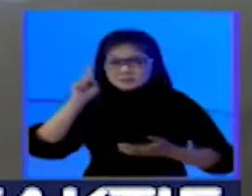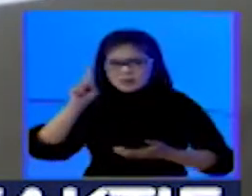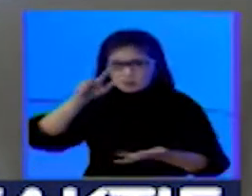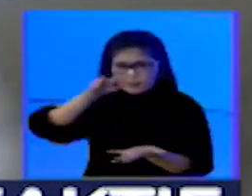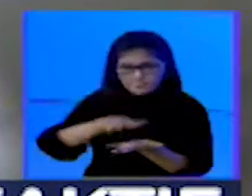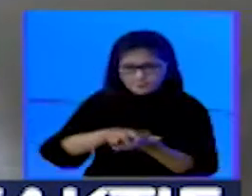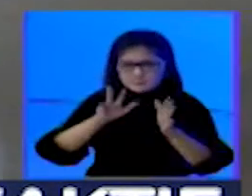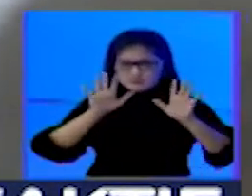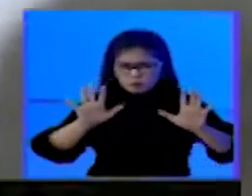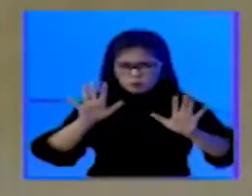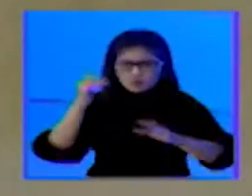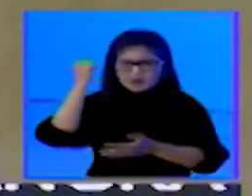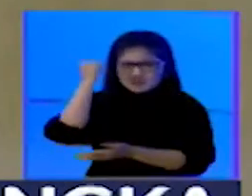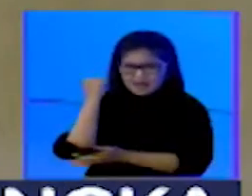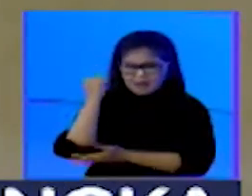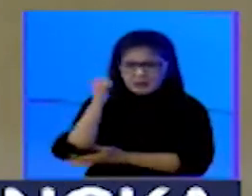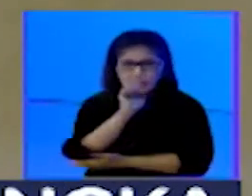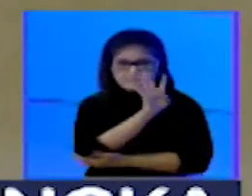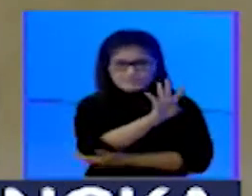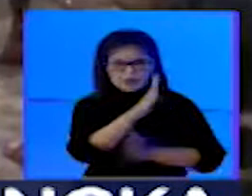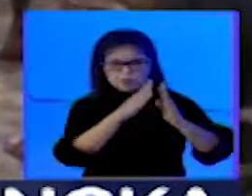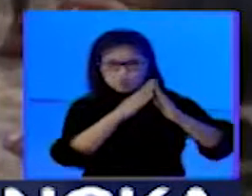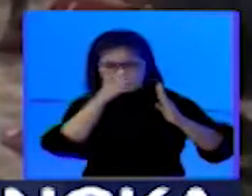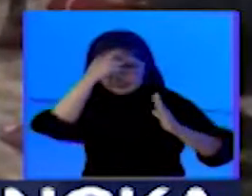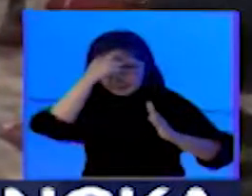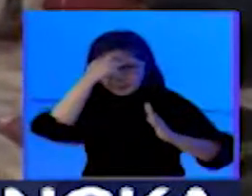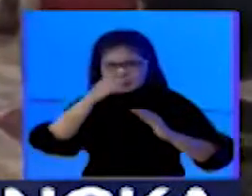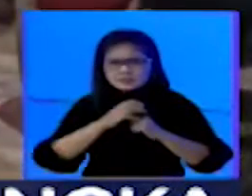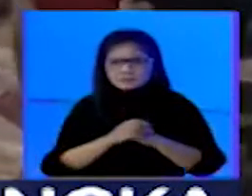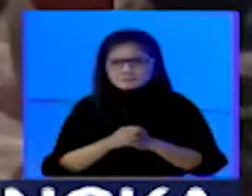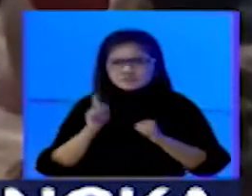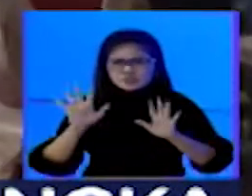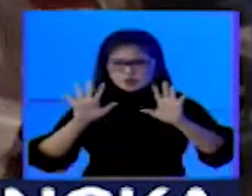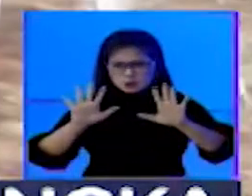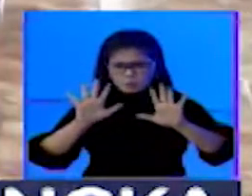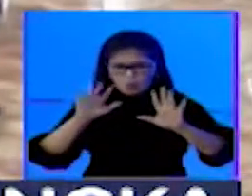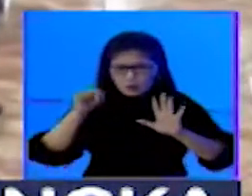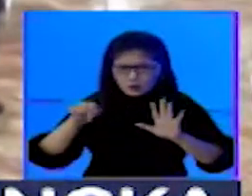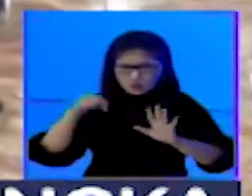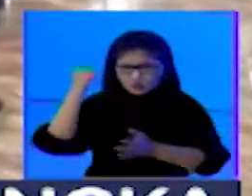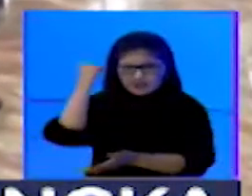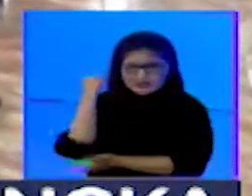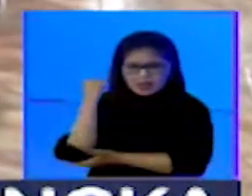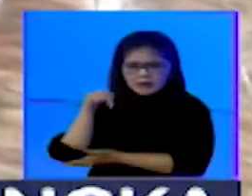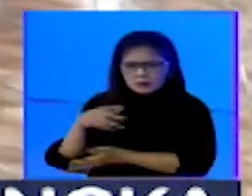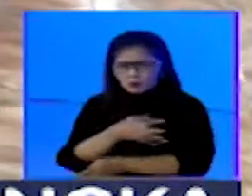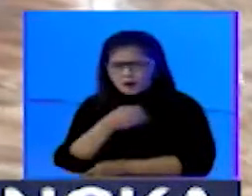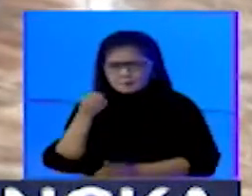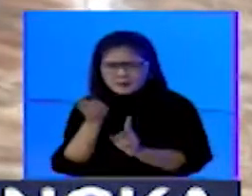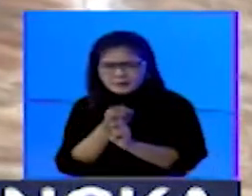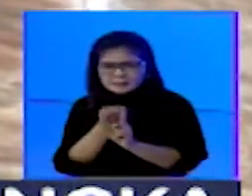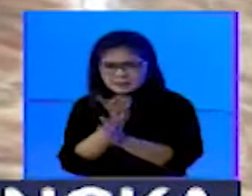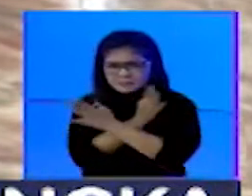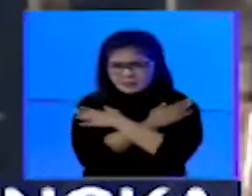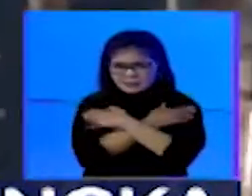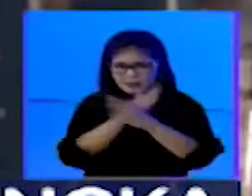paksa jenazah di 4 rumah sakit. Ke-10 tersangka melakukan penjemputan paksa jenazah di Rumah Sakit Dadi, Rumah Sakit Stella Maris,